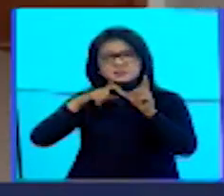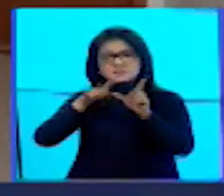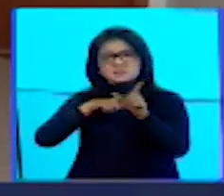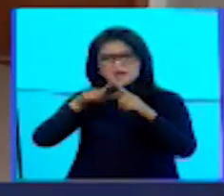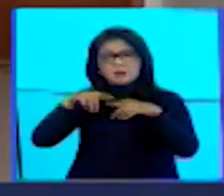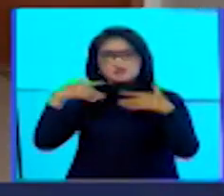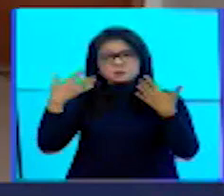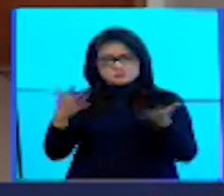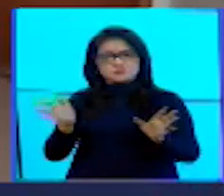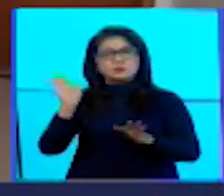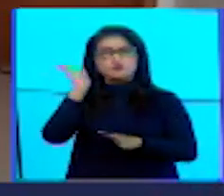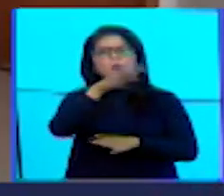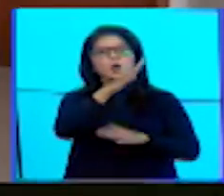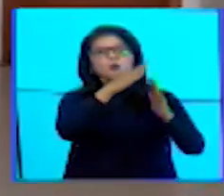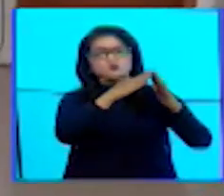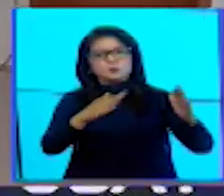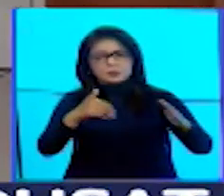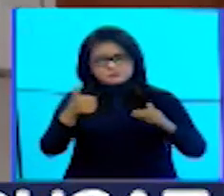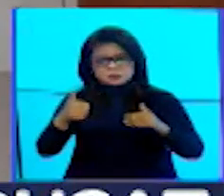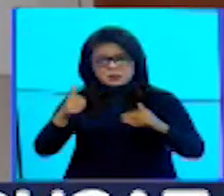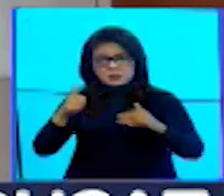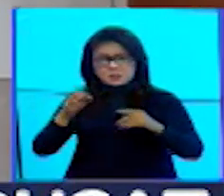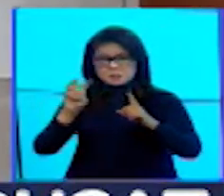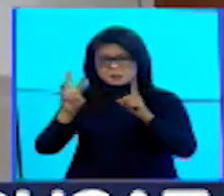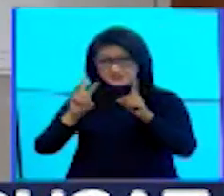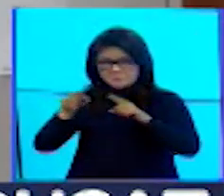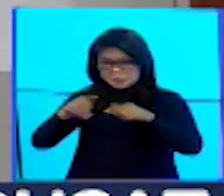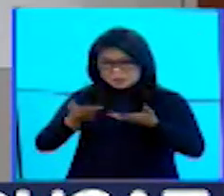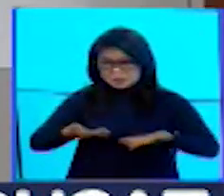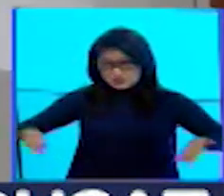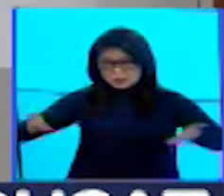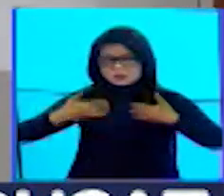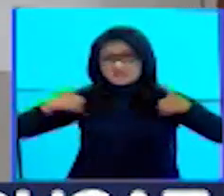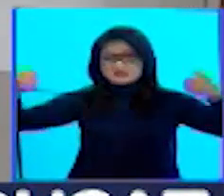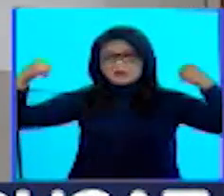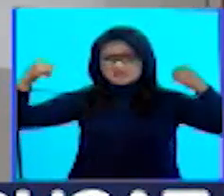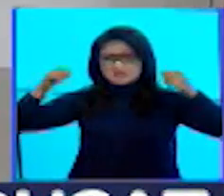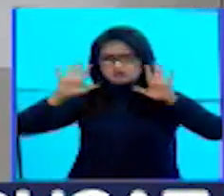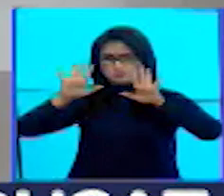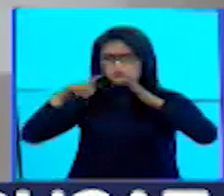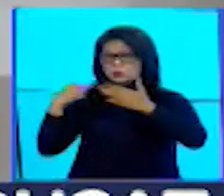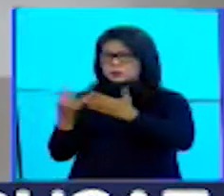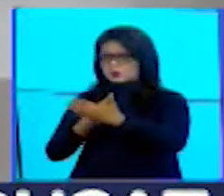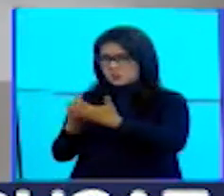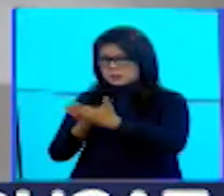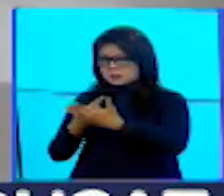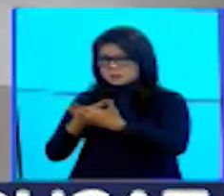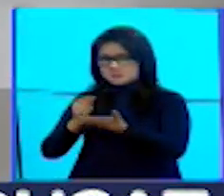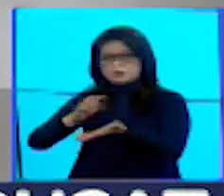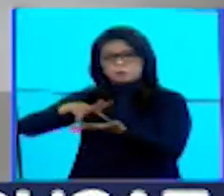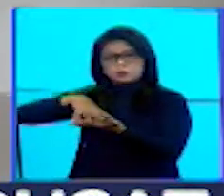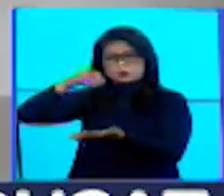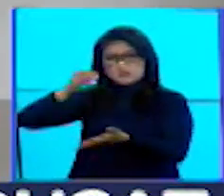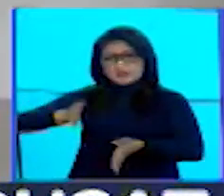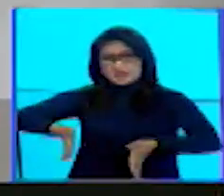masjid. 13 warga saat ini dalam kondisi baik, di mana 10 diantaranya menjalani karantina terpusat di gedung Teknopark